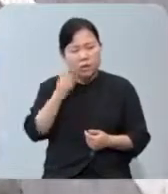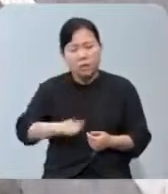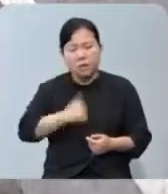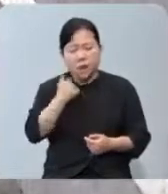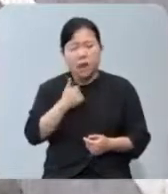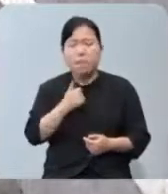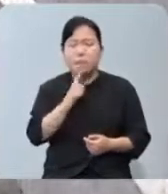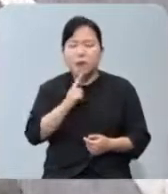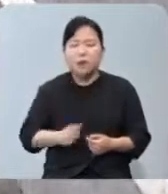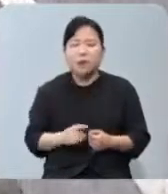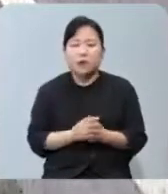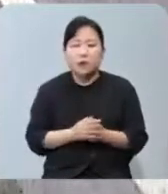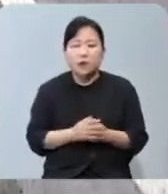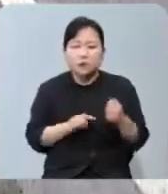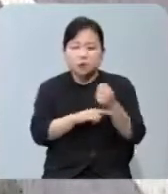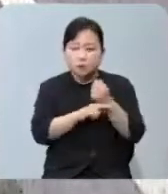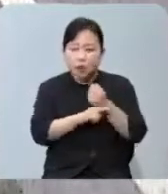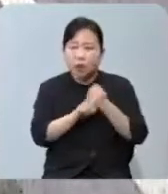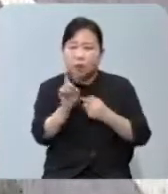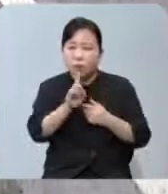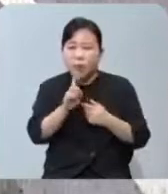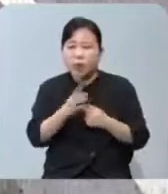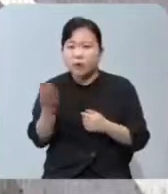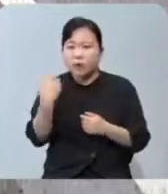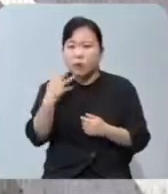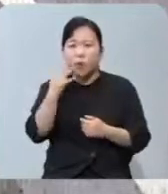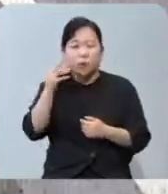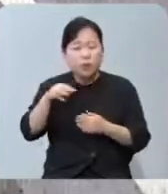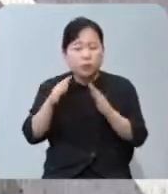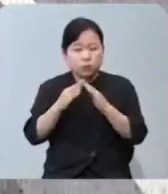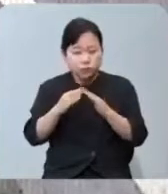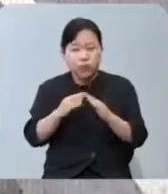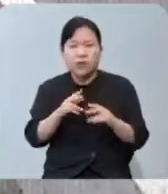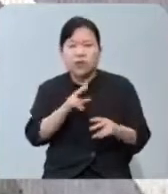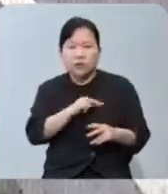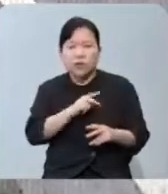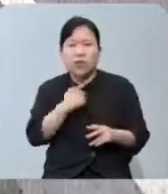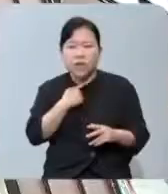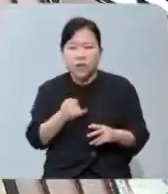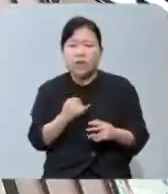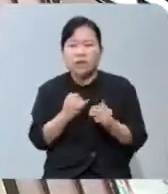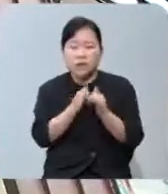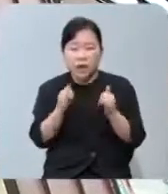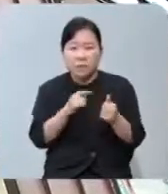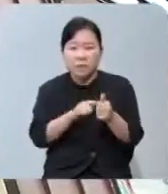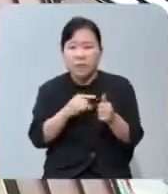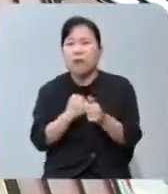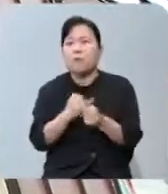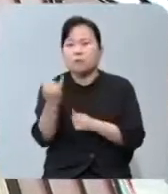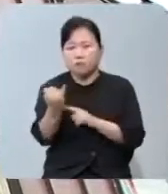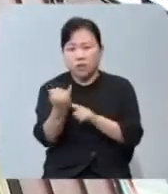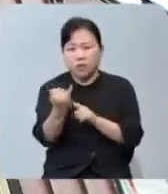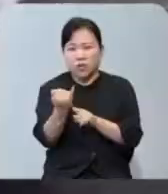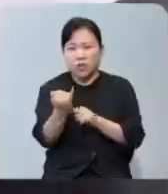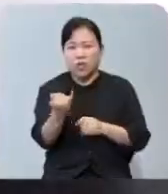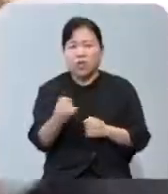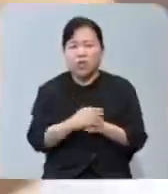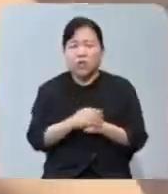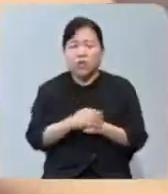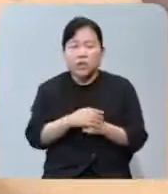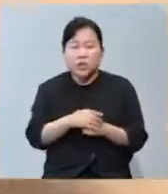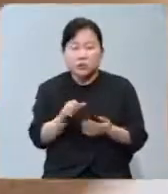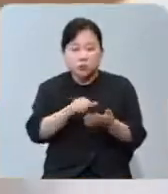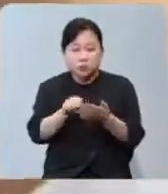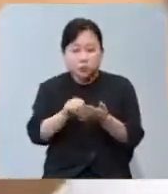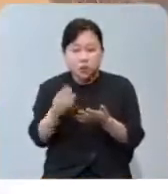수사 과정에서 a 씨는 전 옥천군 의원의 안혜인 사실도 드러났습니다 경찰은 a 씨를 재물손괴 혐의